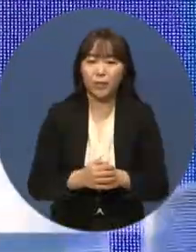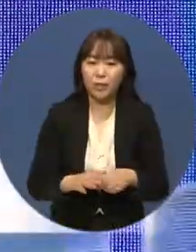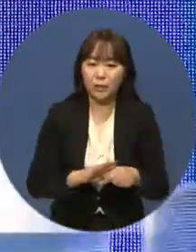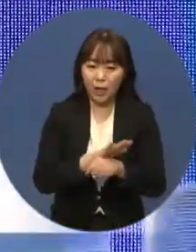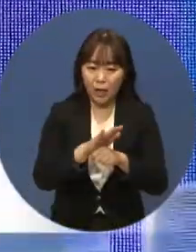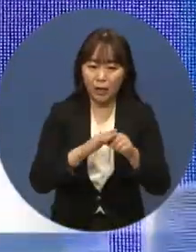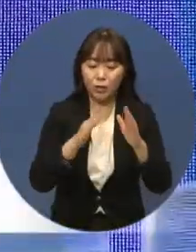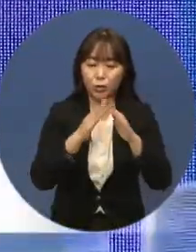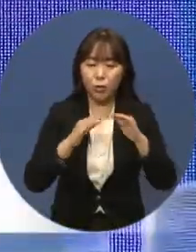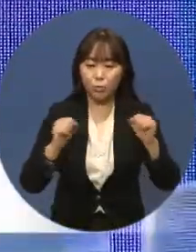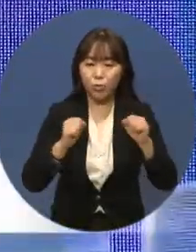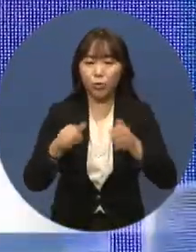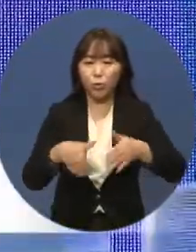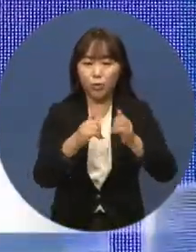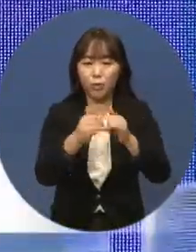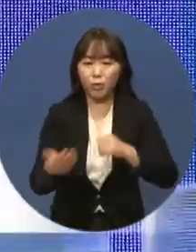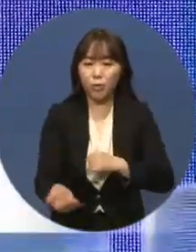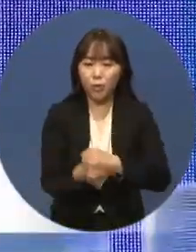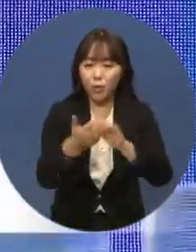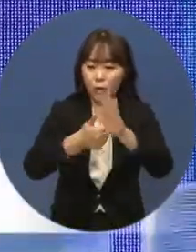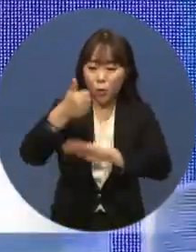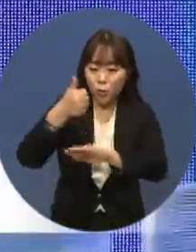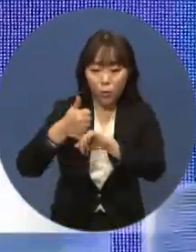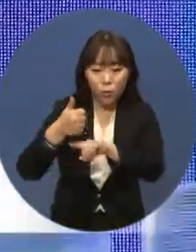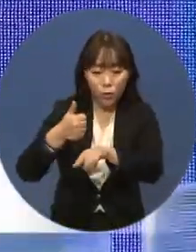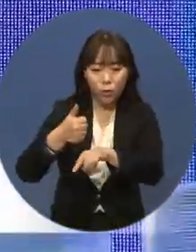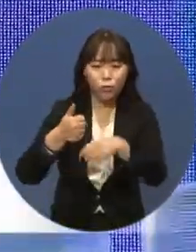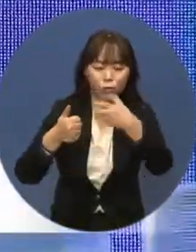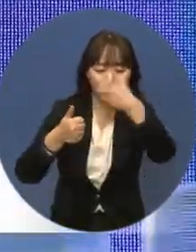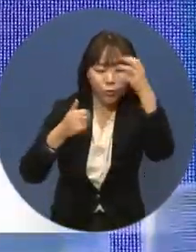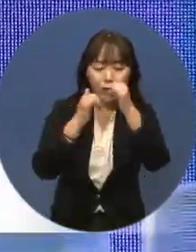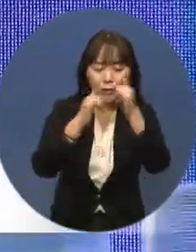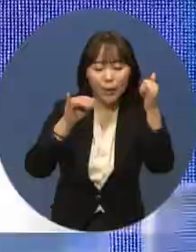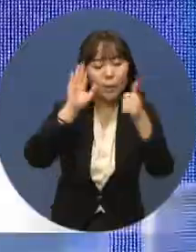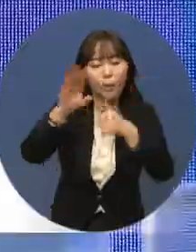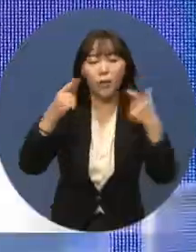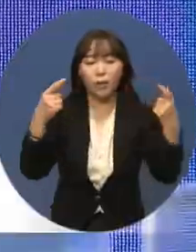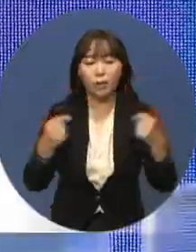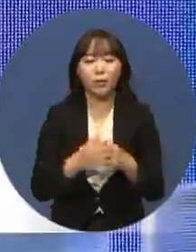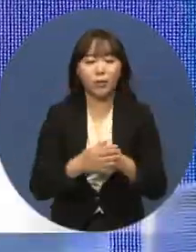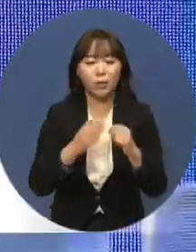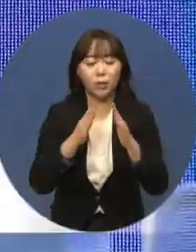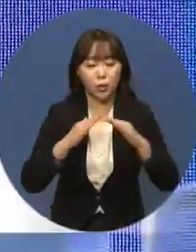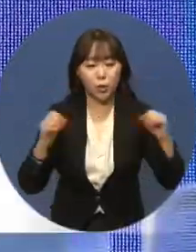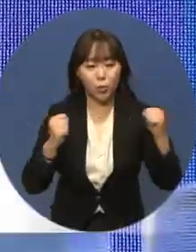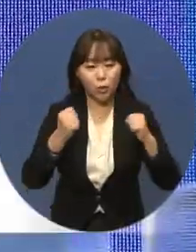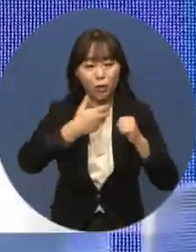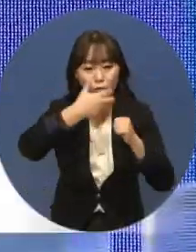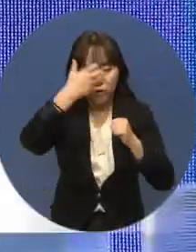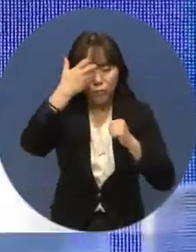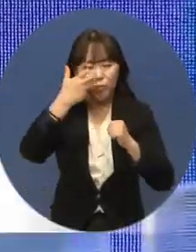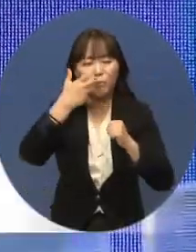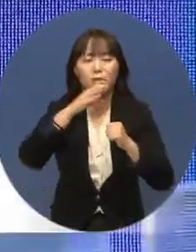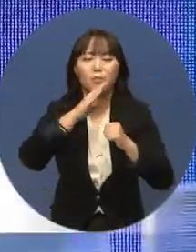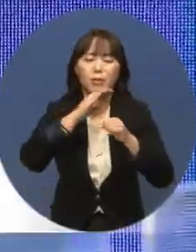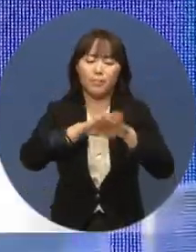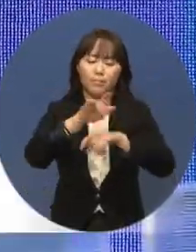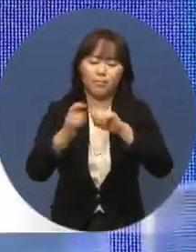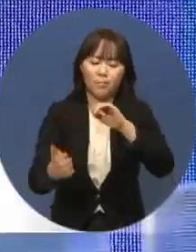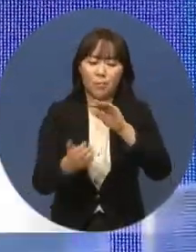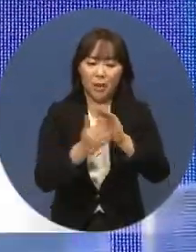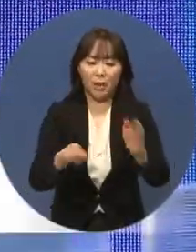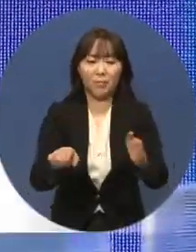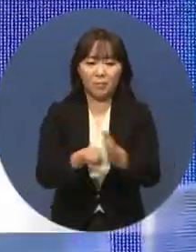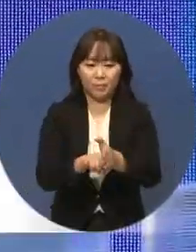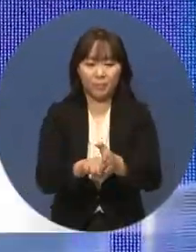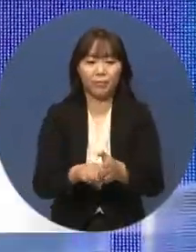도민 여러분, 성공은 꿈꾸는 자의 미래입니다. 저는 전북의 꿈이 반드시 실현되리라